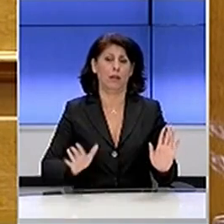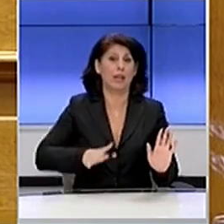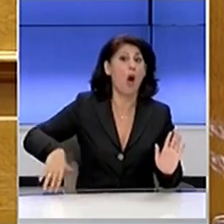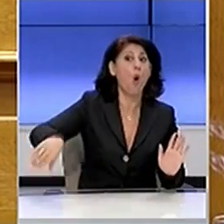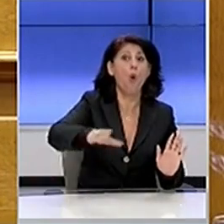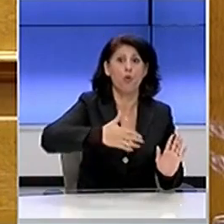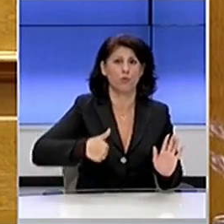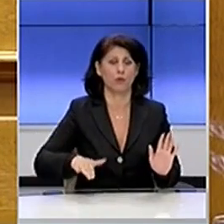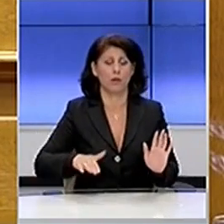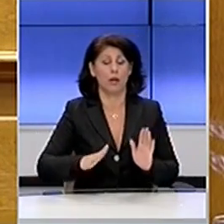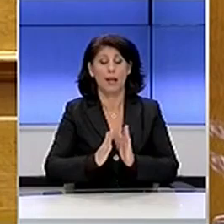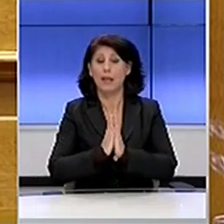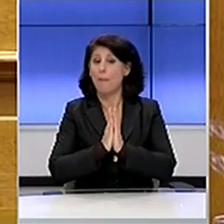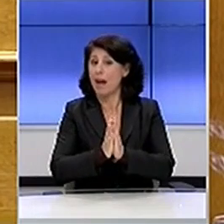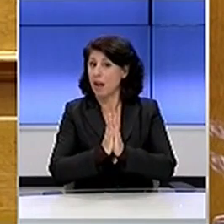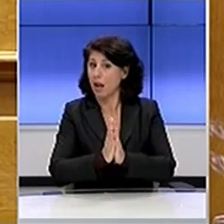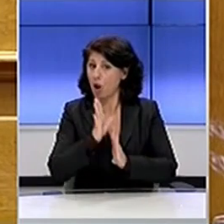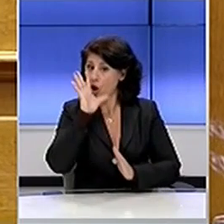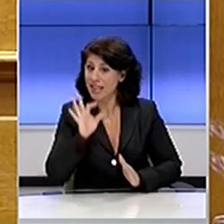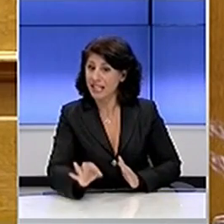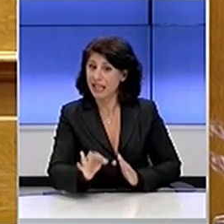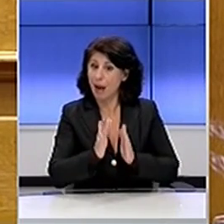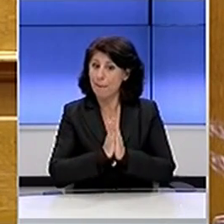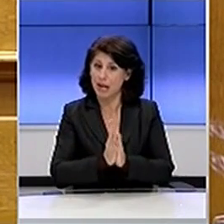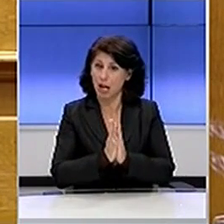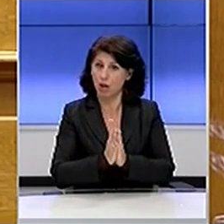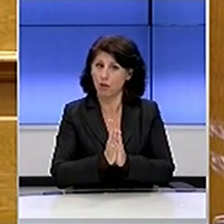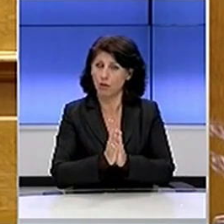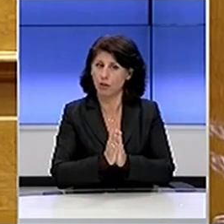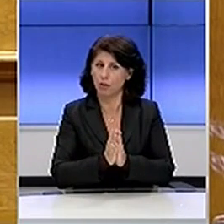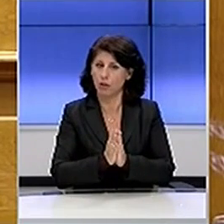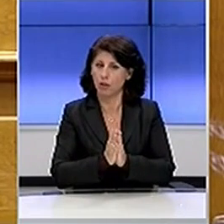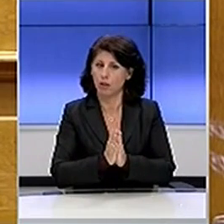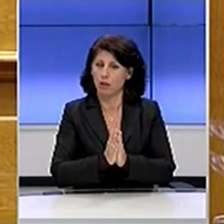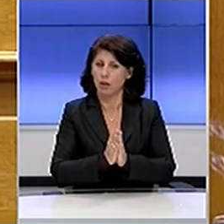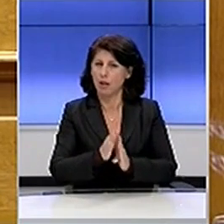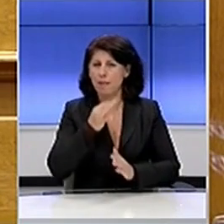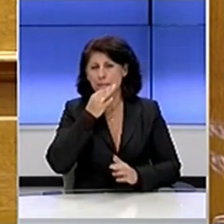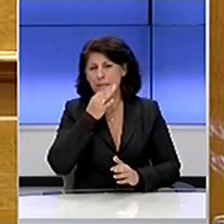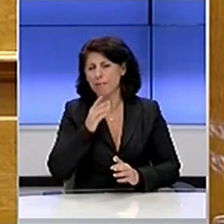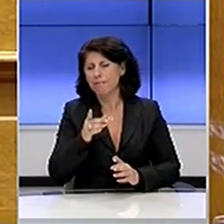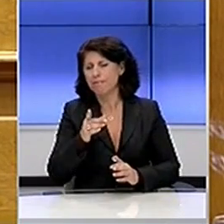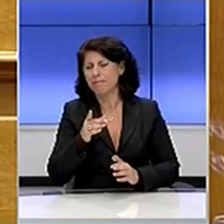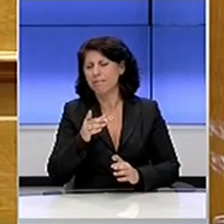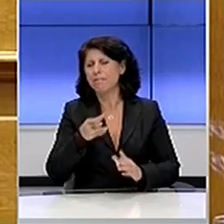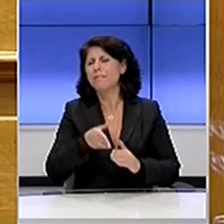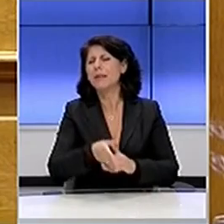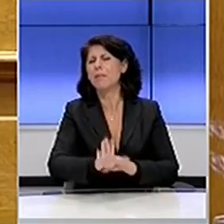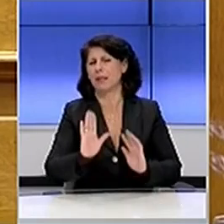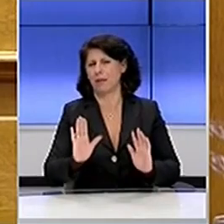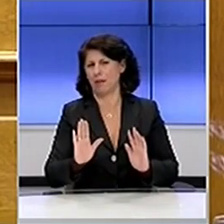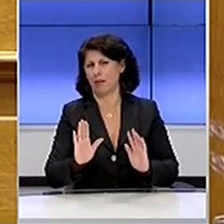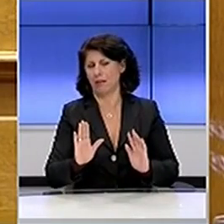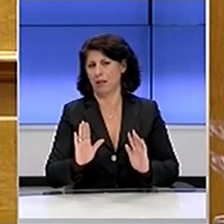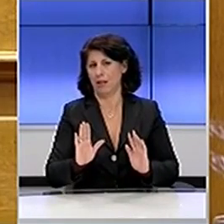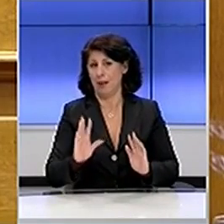θα παρακαλούσα ειλικρινά, μην μπείτε σήμερα στον πειρασμό, κύριε Τσίπρα.